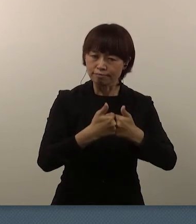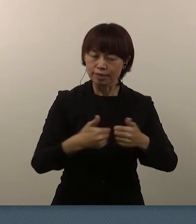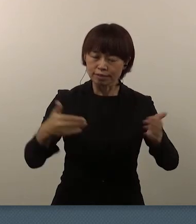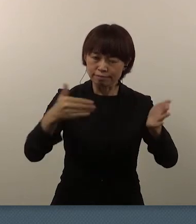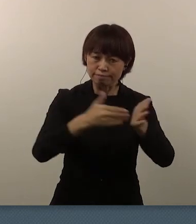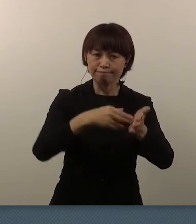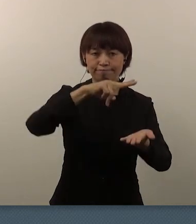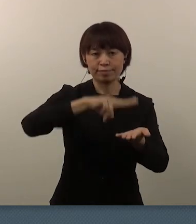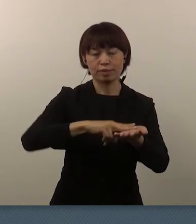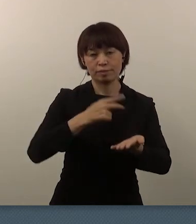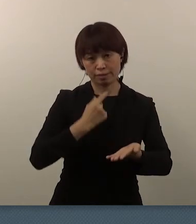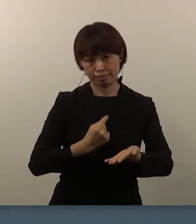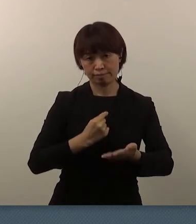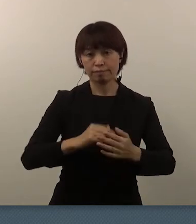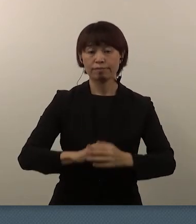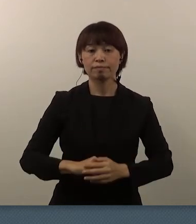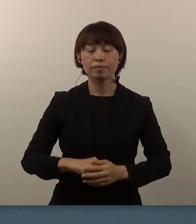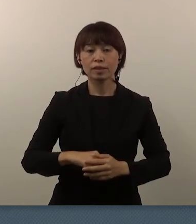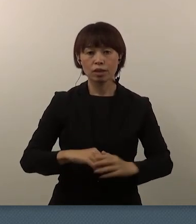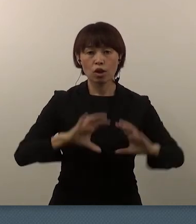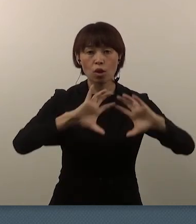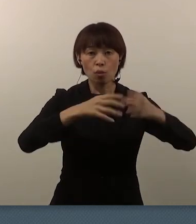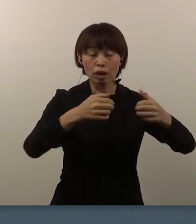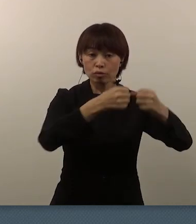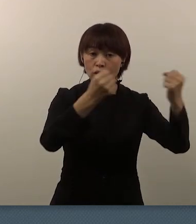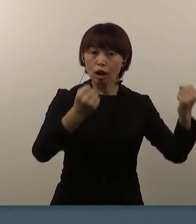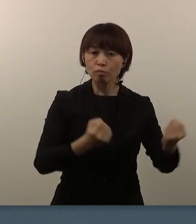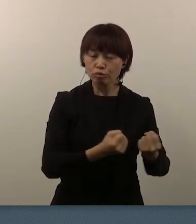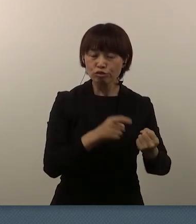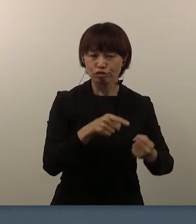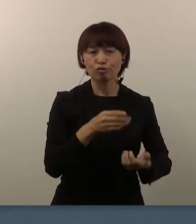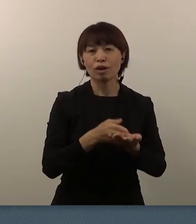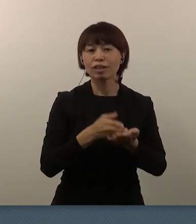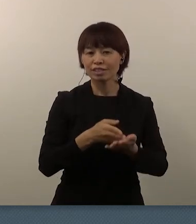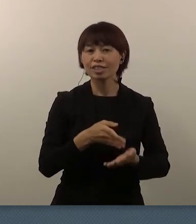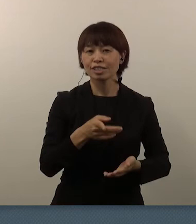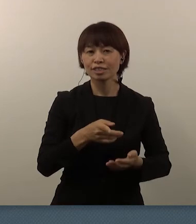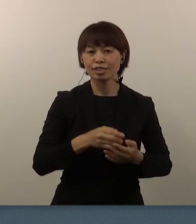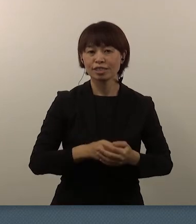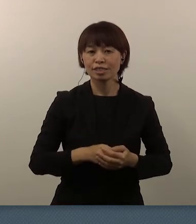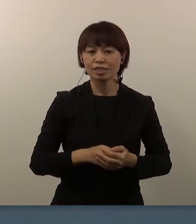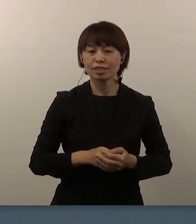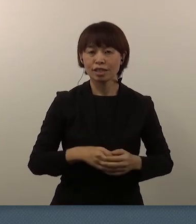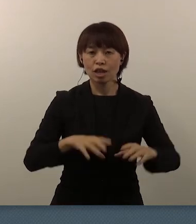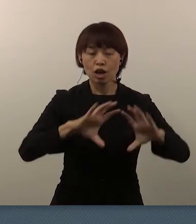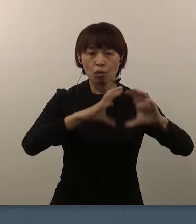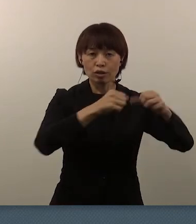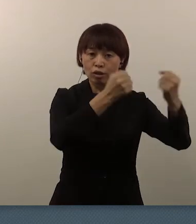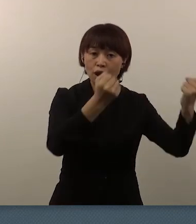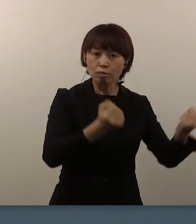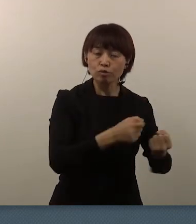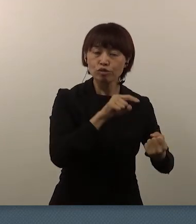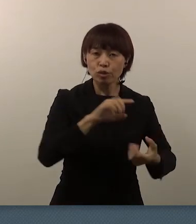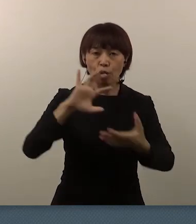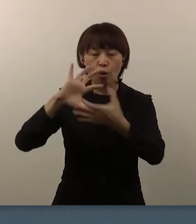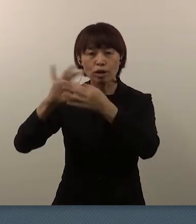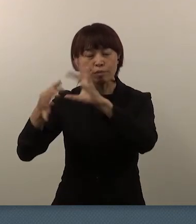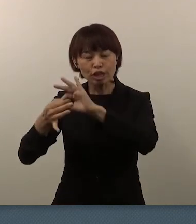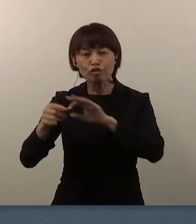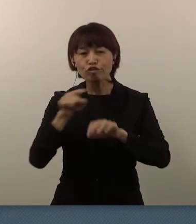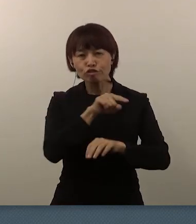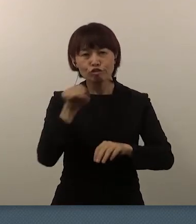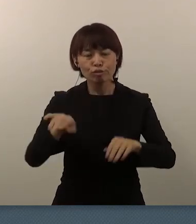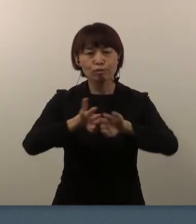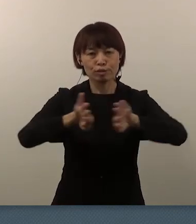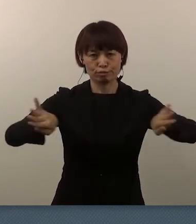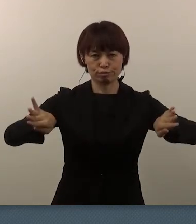はワールドカップの話でありますから、ワールドカップはワールドカップ、またそのオリンピックはオリンピックでまた別であり